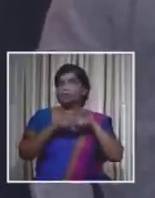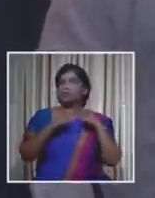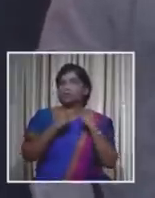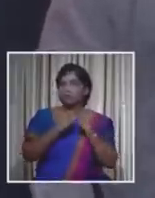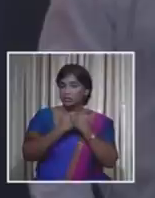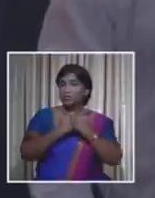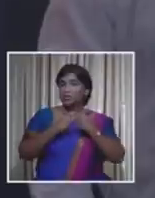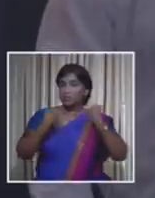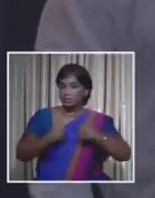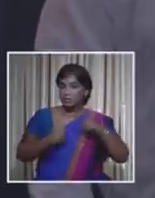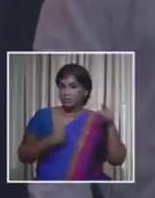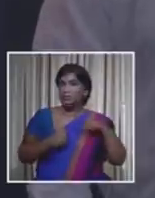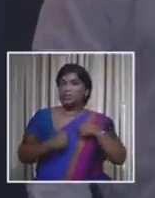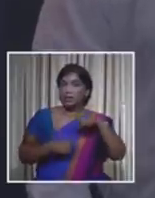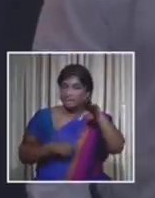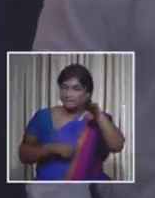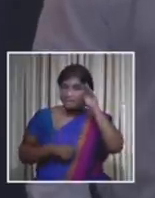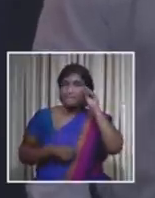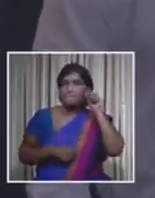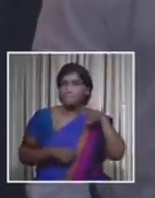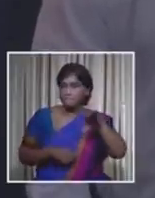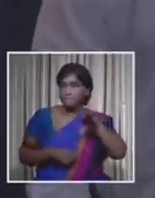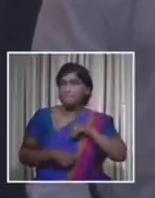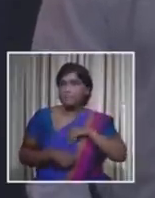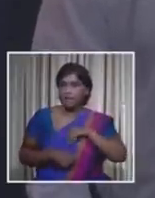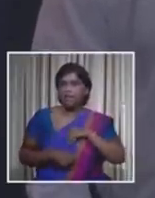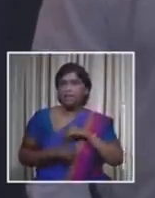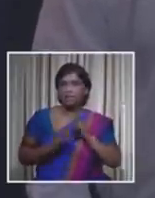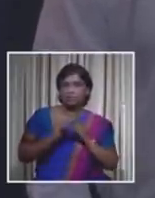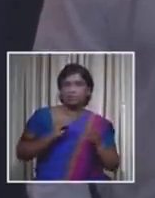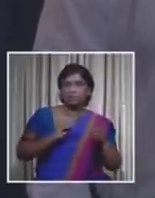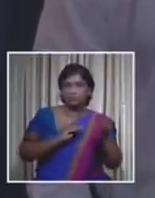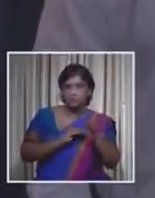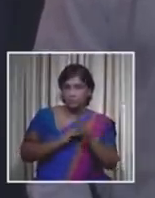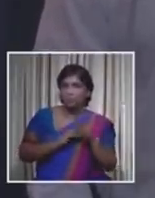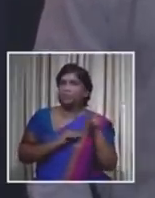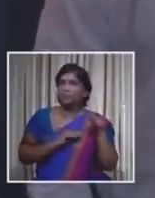අපේ එතුමියත් පිළිගන්නවා මේ වක්‍රෝත්තියෙන්